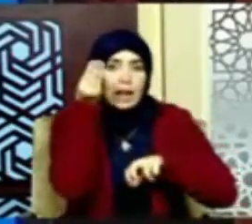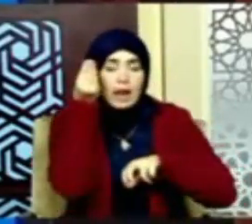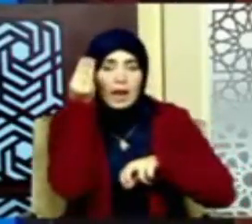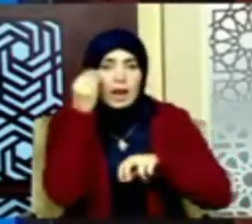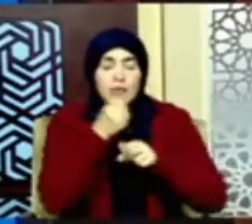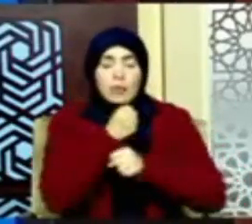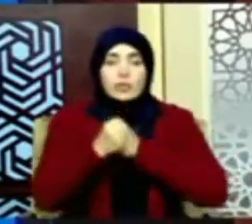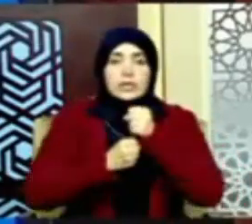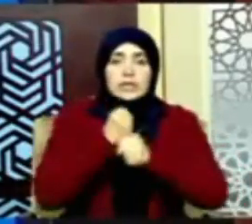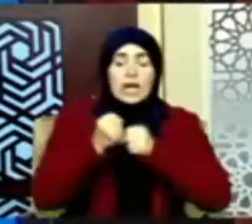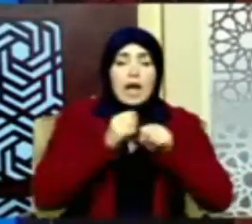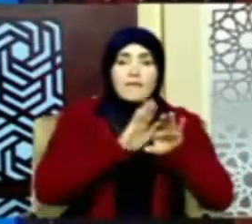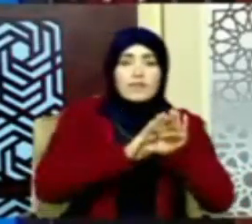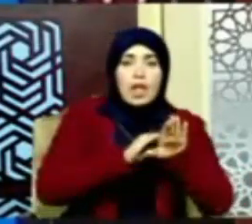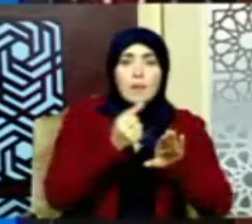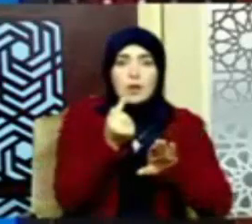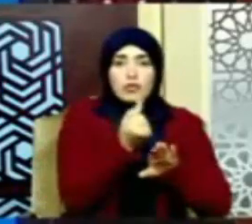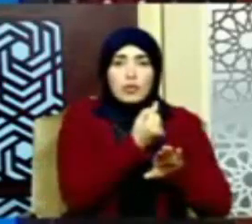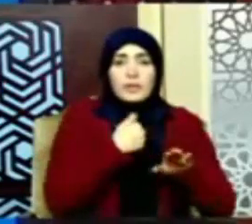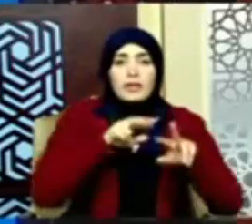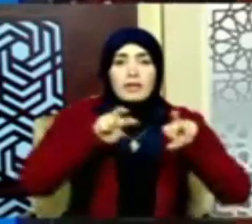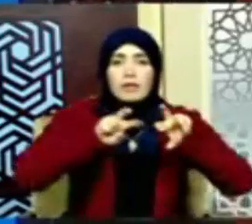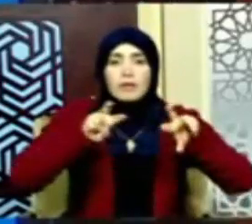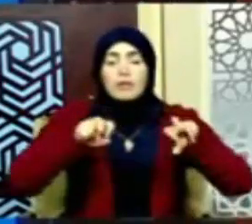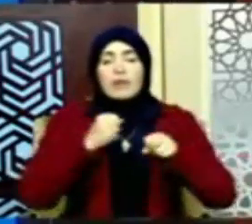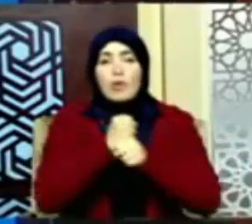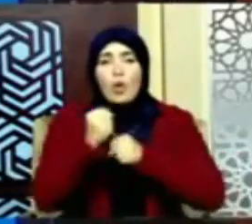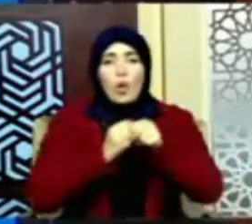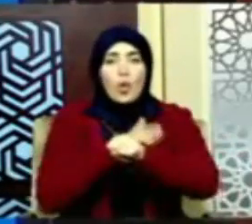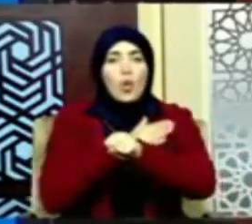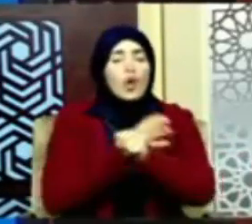في طلبه وبذل فيه جهدا